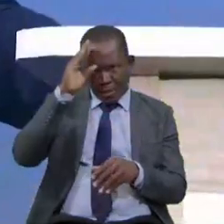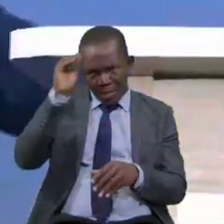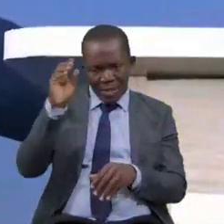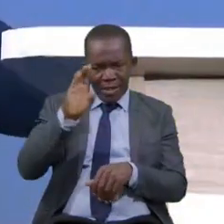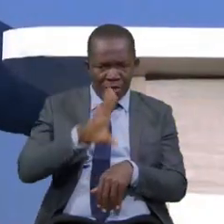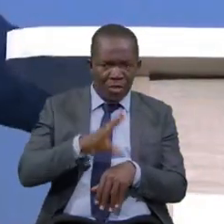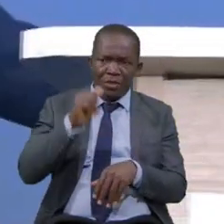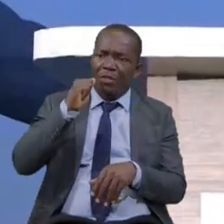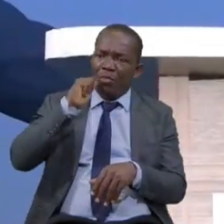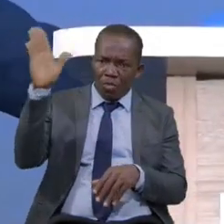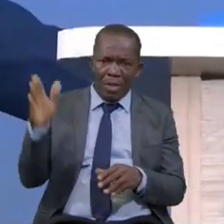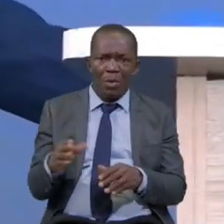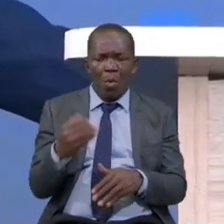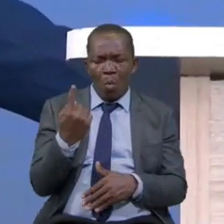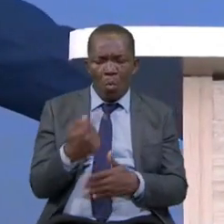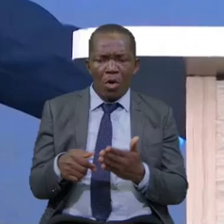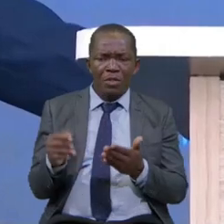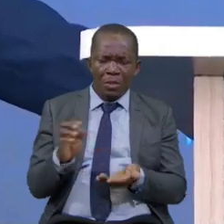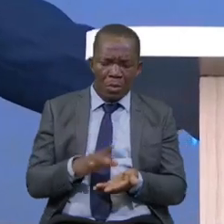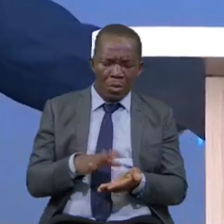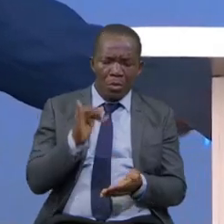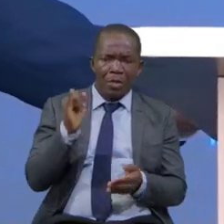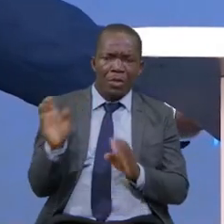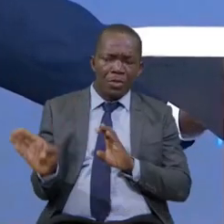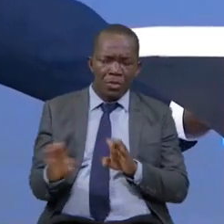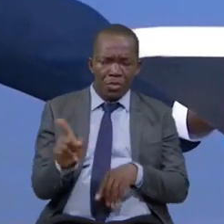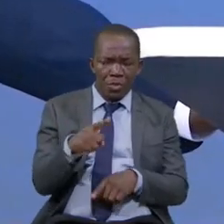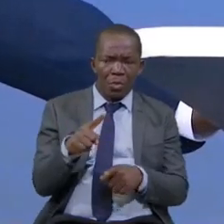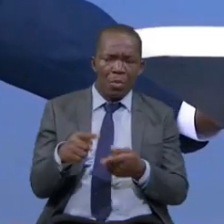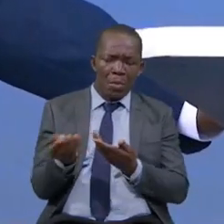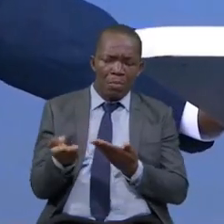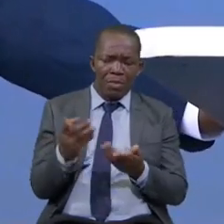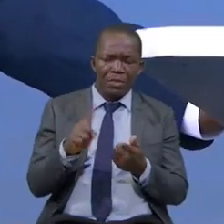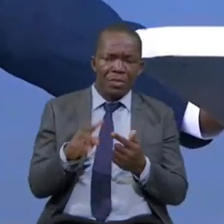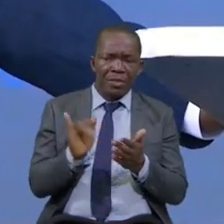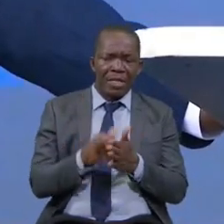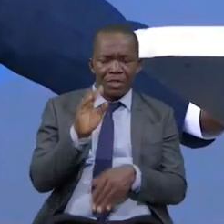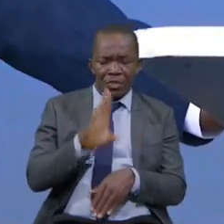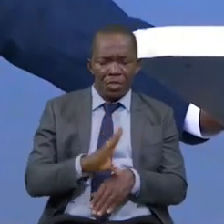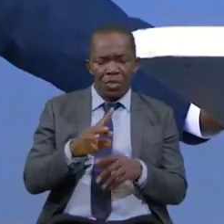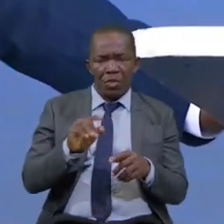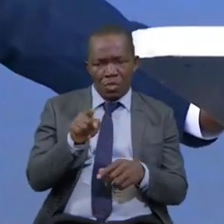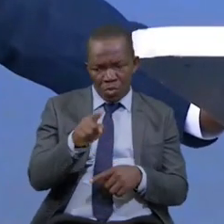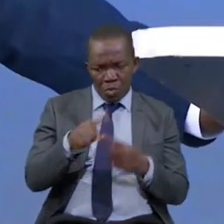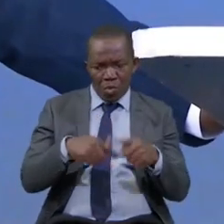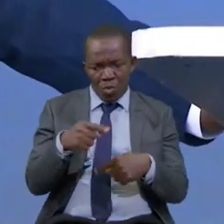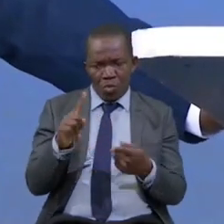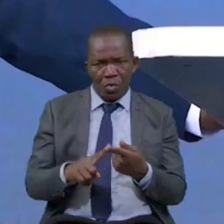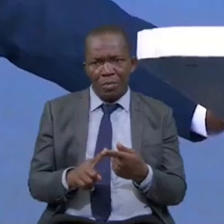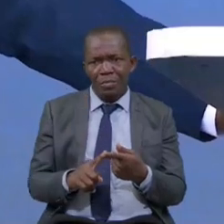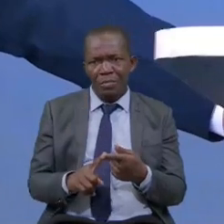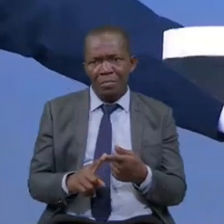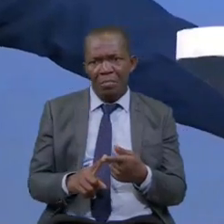Est-ce que tu apportes la honte? Est-ce qu'ils disent, ah, moi je ne vais pas à l'église. Ils disent,